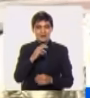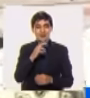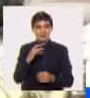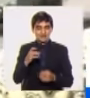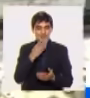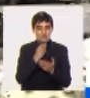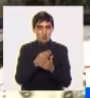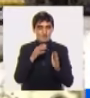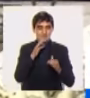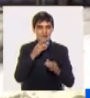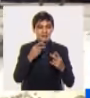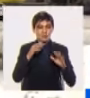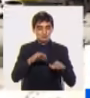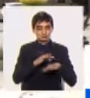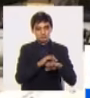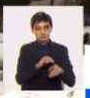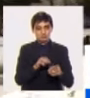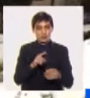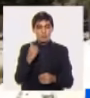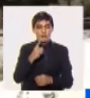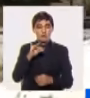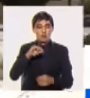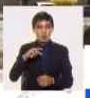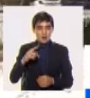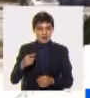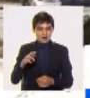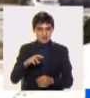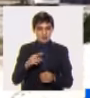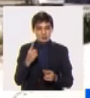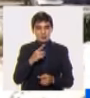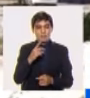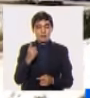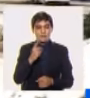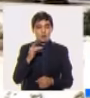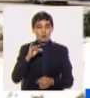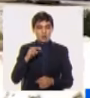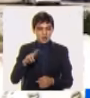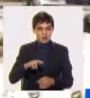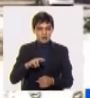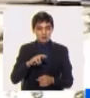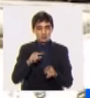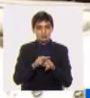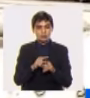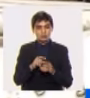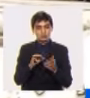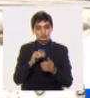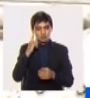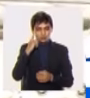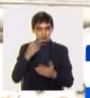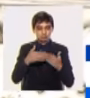планируем ся открывать отель с 1 июля с 1 июля уже скорее всего